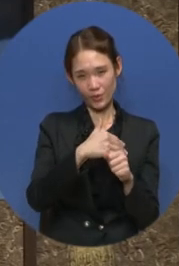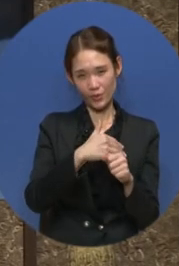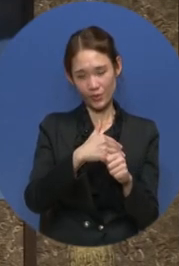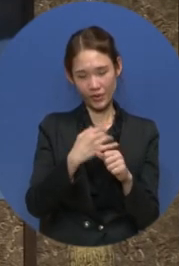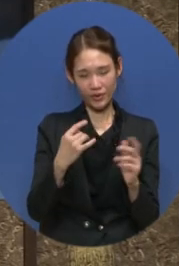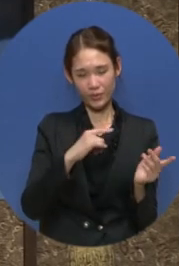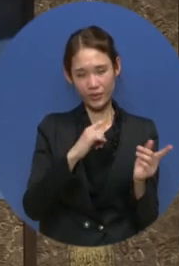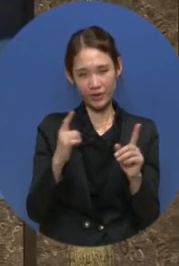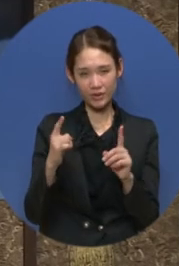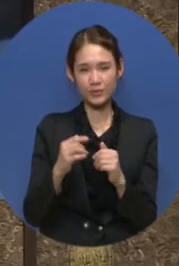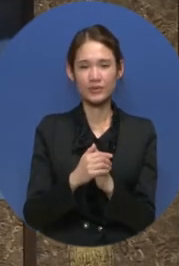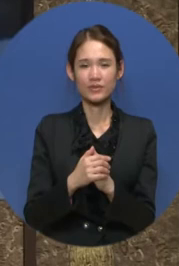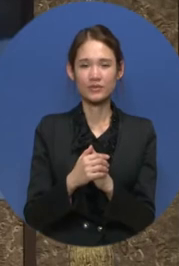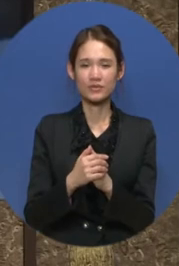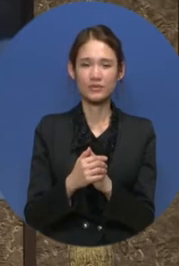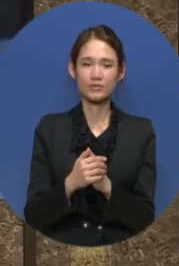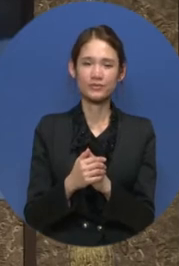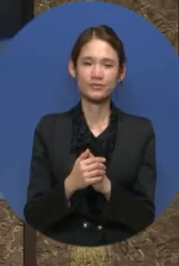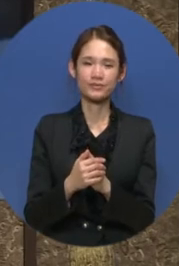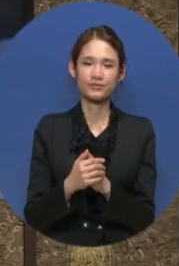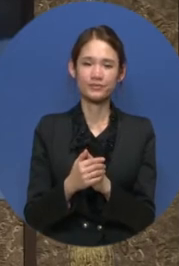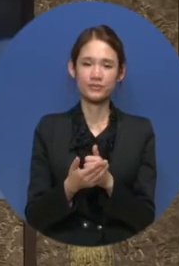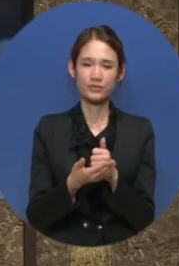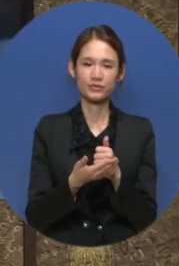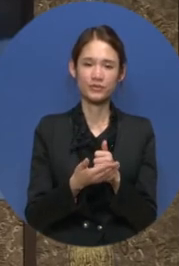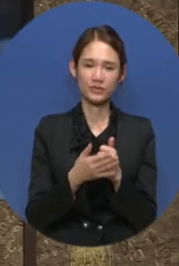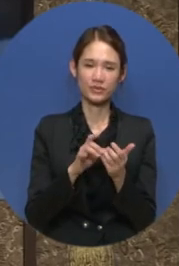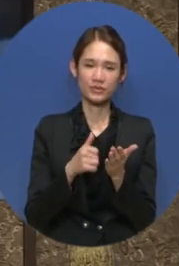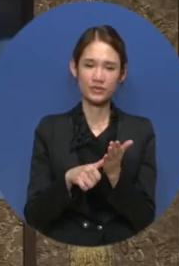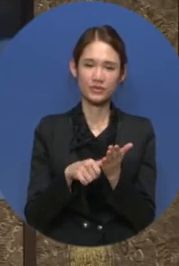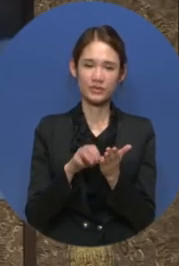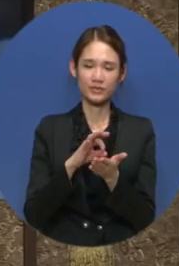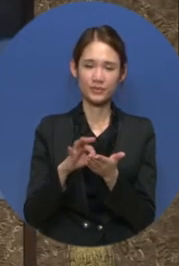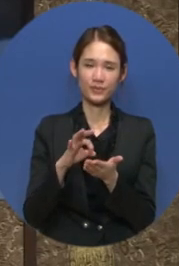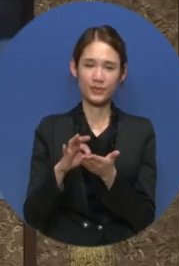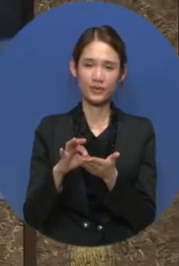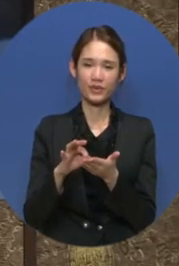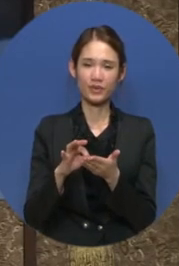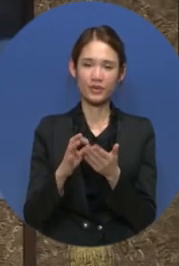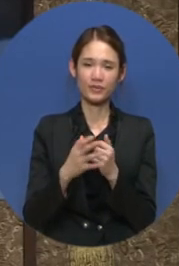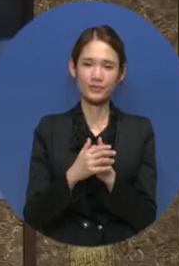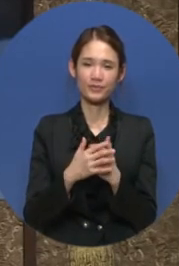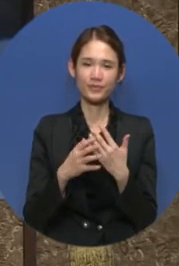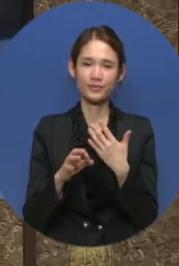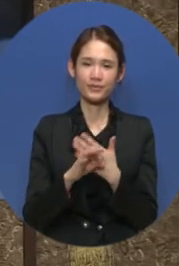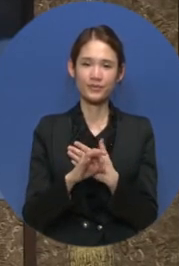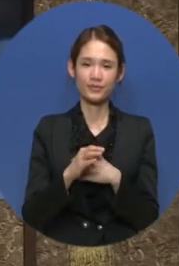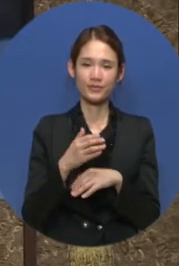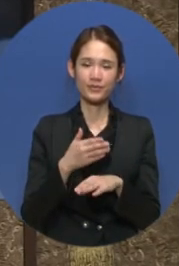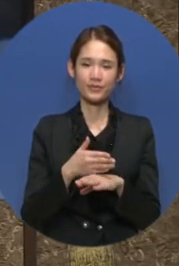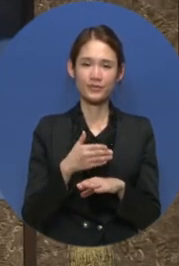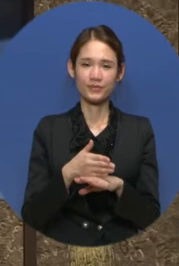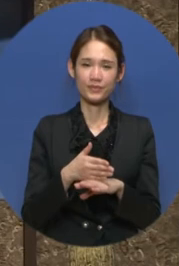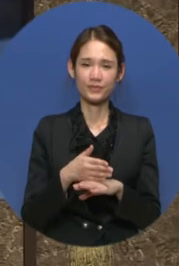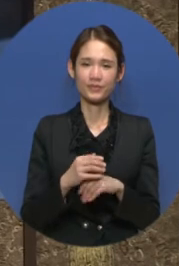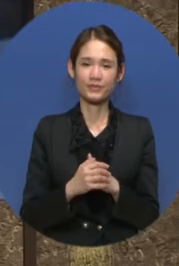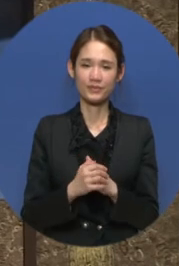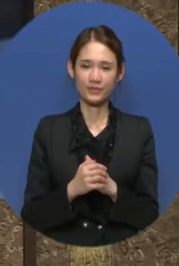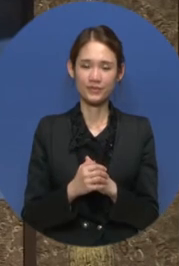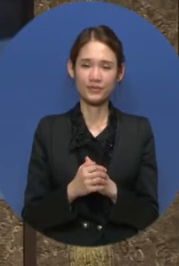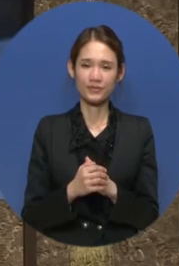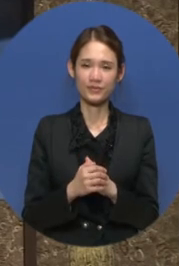좀 환경도 살리고 네. 또 우리 고객분들이 또 우리 제품을 사용해 주시면 아